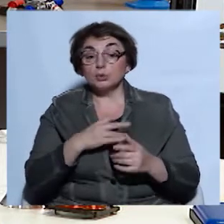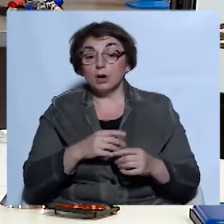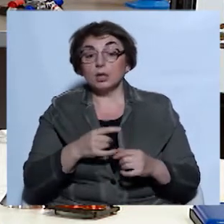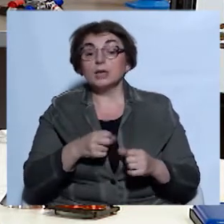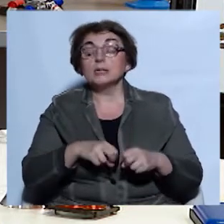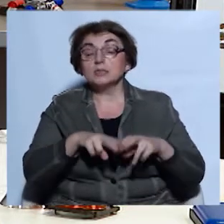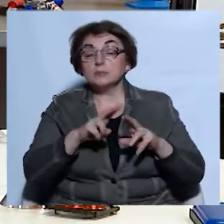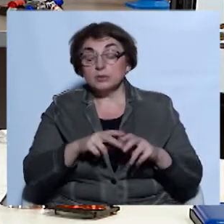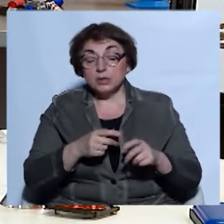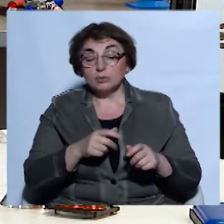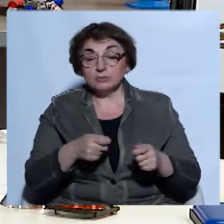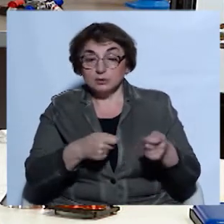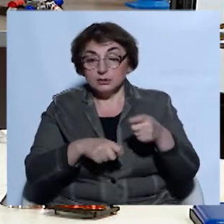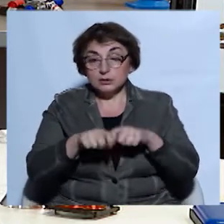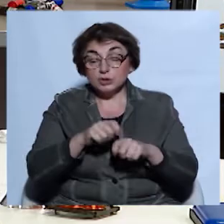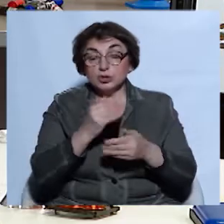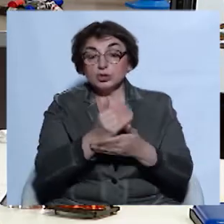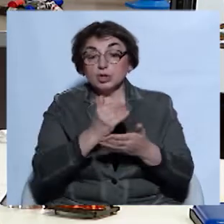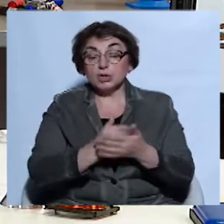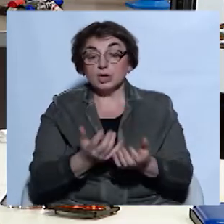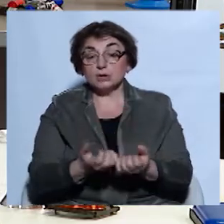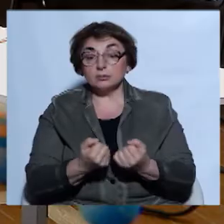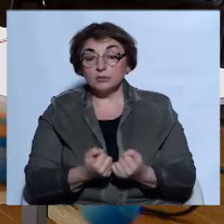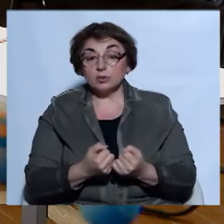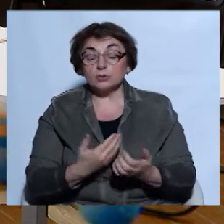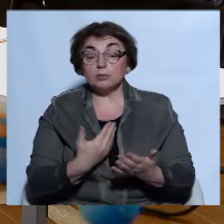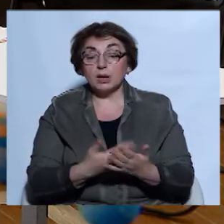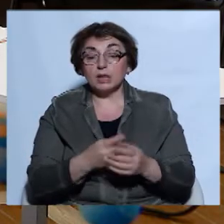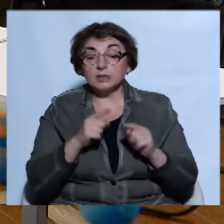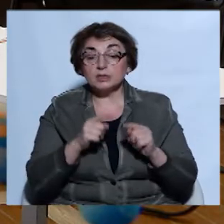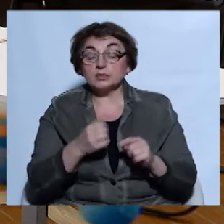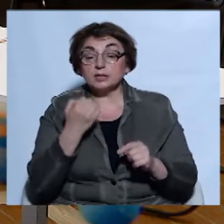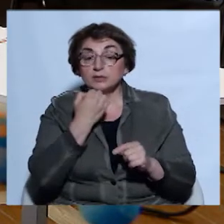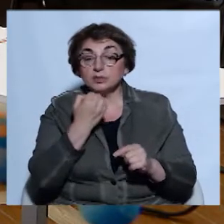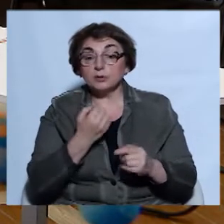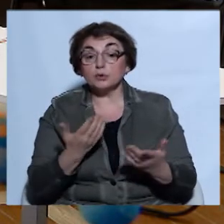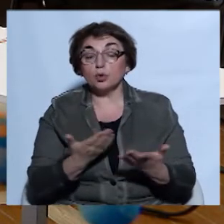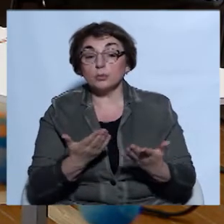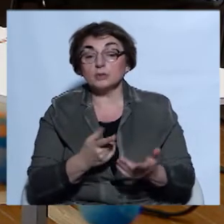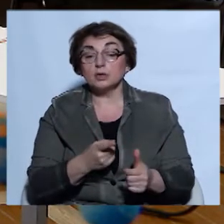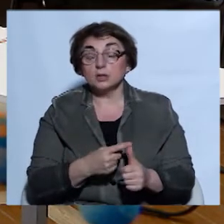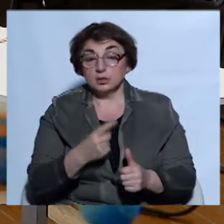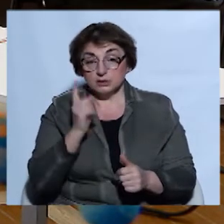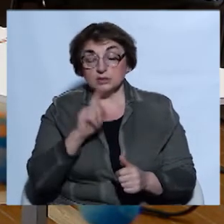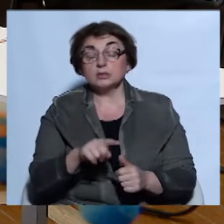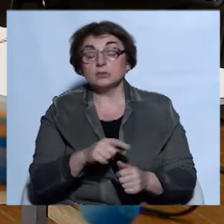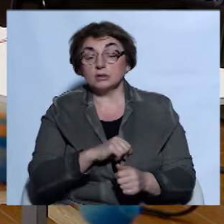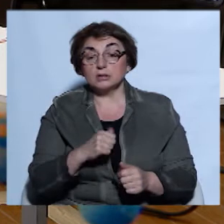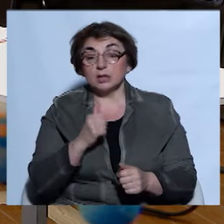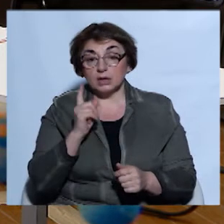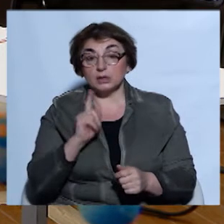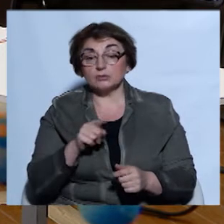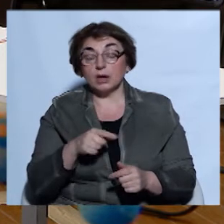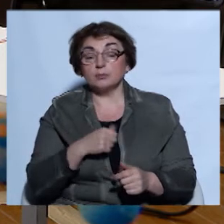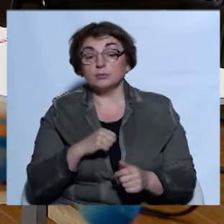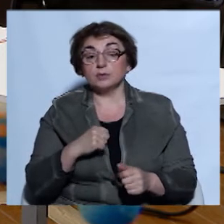ჟანგვადი ლაბორატორიაში მივიღოთ, მაგალითად ისეთი ნივთიერებებისგან, რომელსაც ჩვენ ძალიან